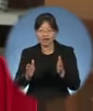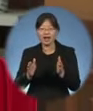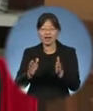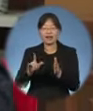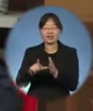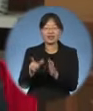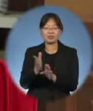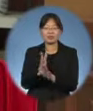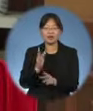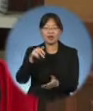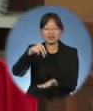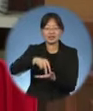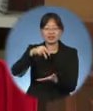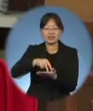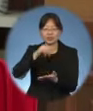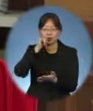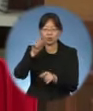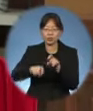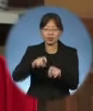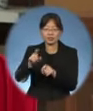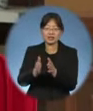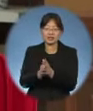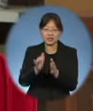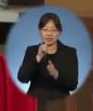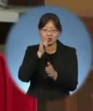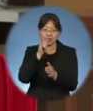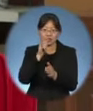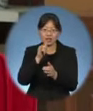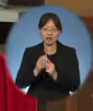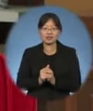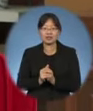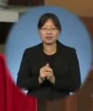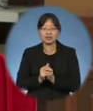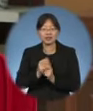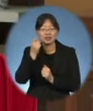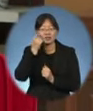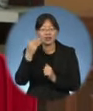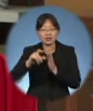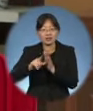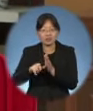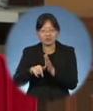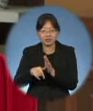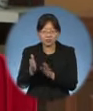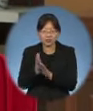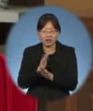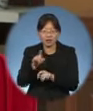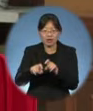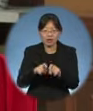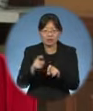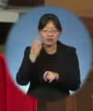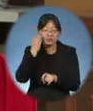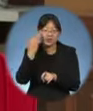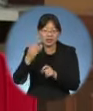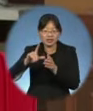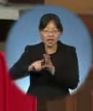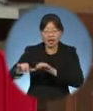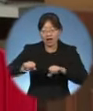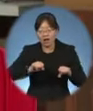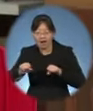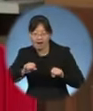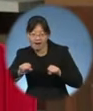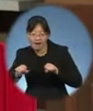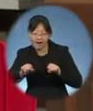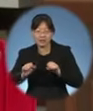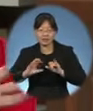움직이기 시작하죠. 뛰기 시작하고 예, 예. 걷기 시작하고 12개월부터 걷고 18개월 때는 거의 아주 활발해집니다. 그